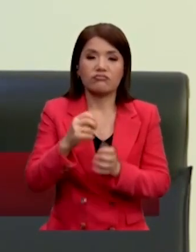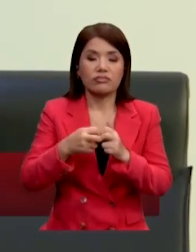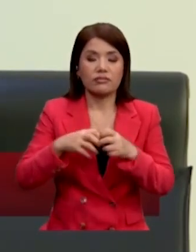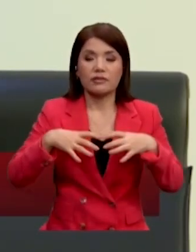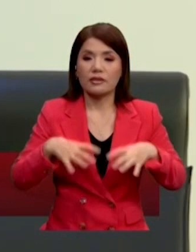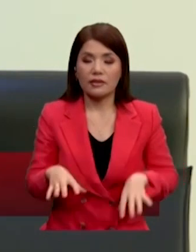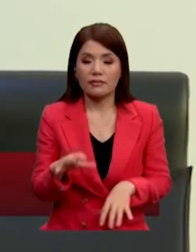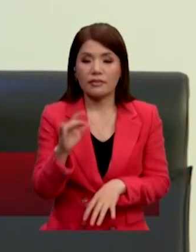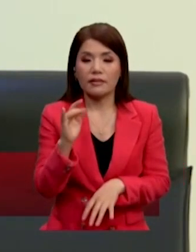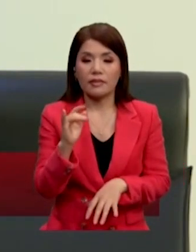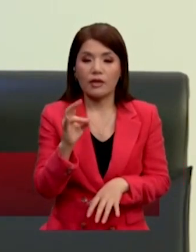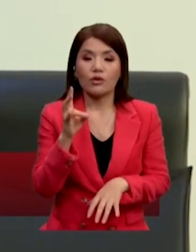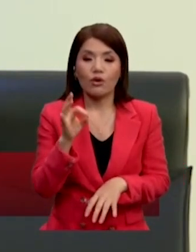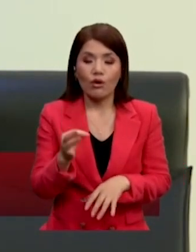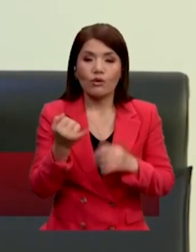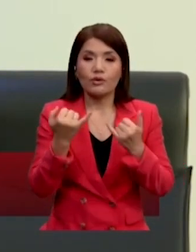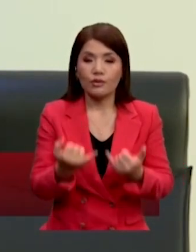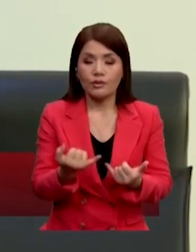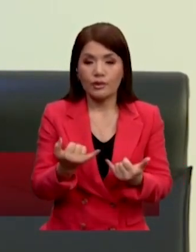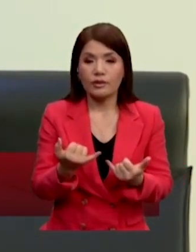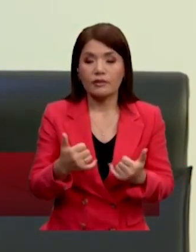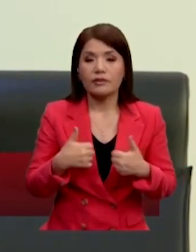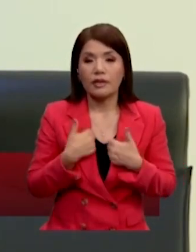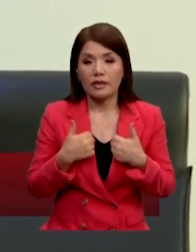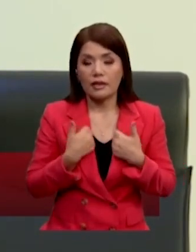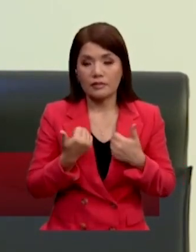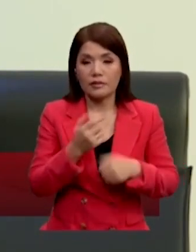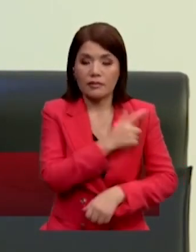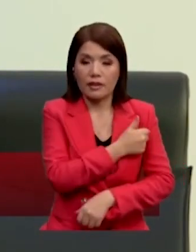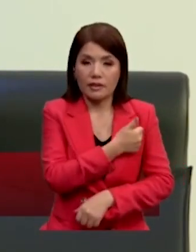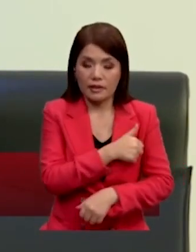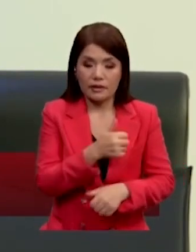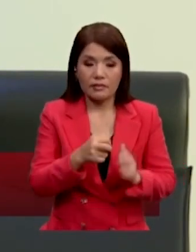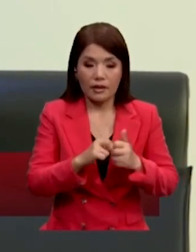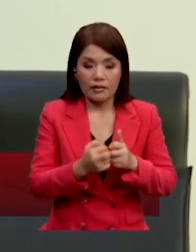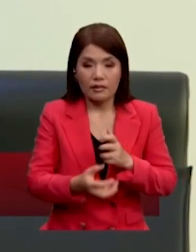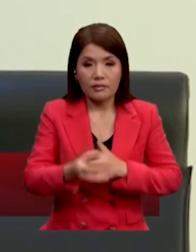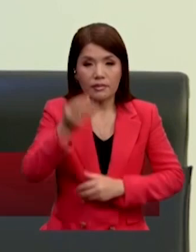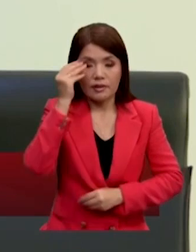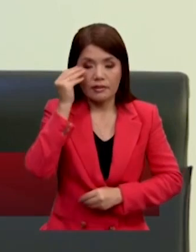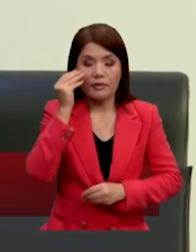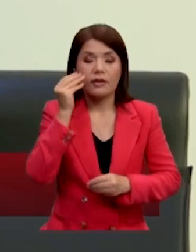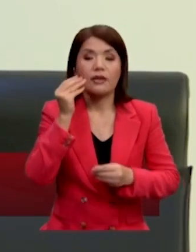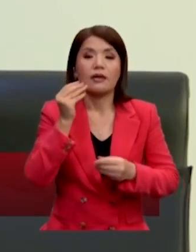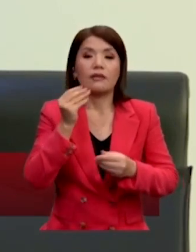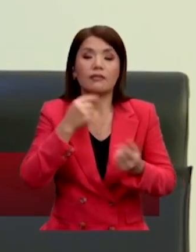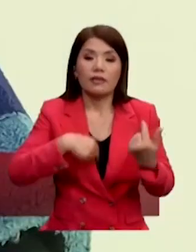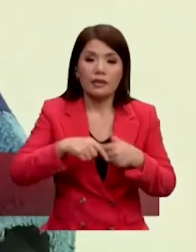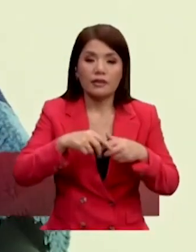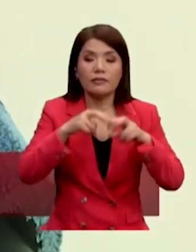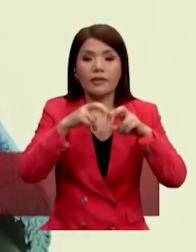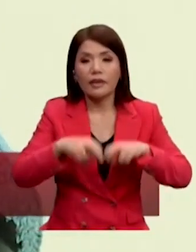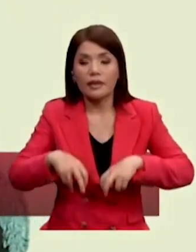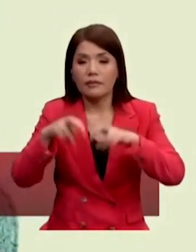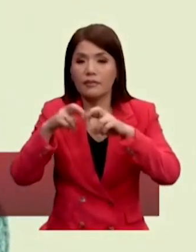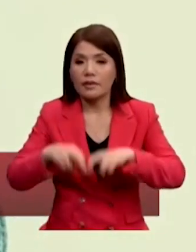еді. Соған қарамастан бүгінгі таңда біз ауруханада қалыптасқан жағдайды ескере отырып, біз талдау жұмыстарын